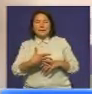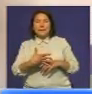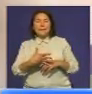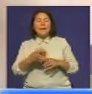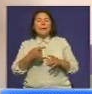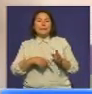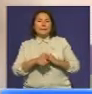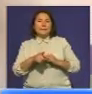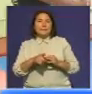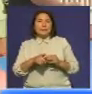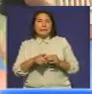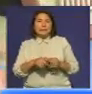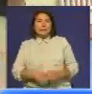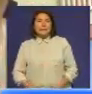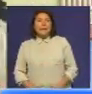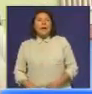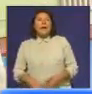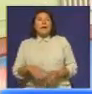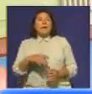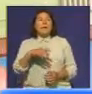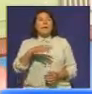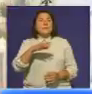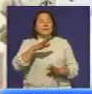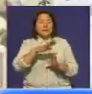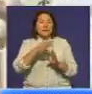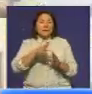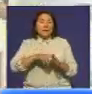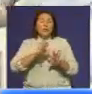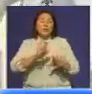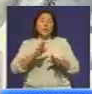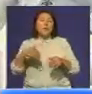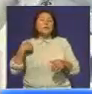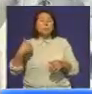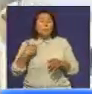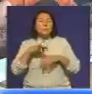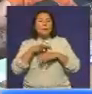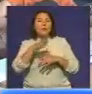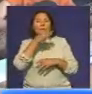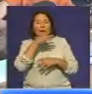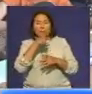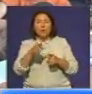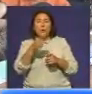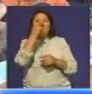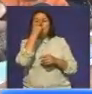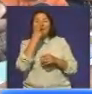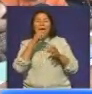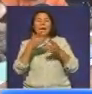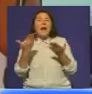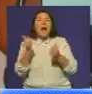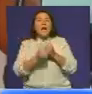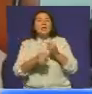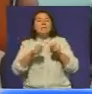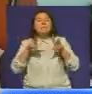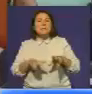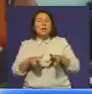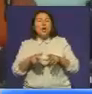очень нравится ходить сюда. В центре дети проводят время не только с пользой, но и адаптируются к определенной специальности. К примеру, у